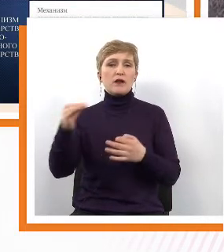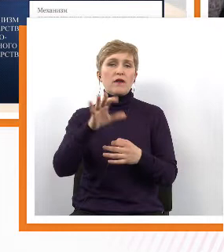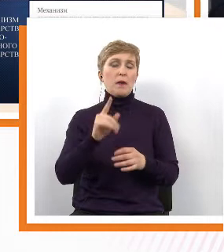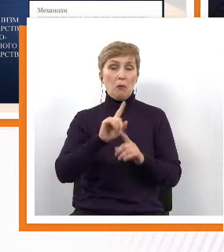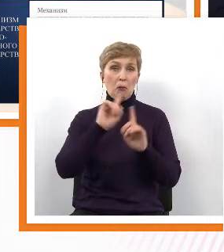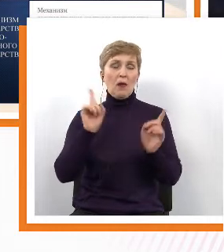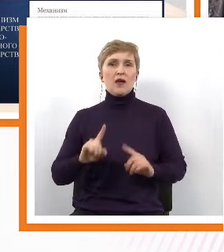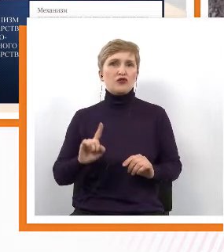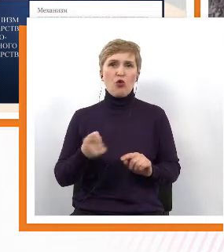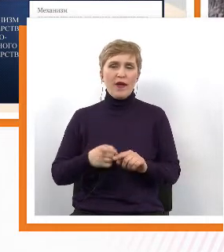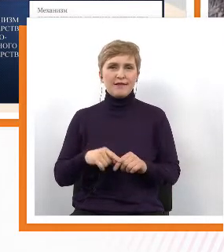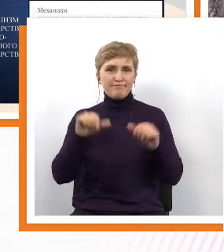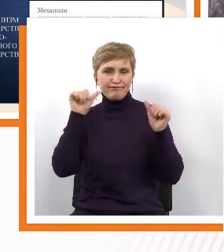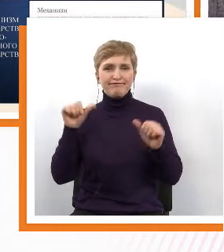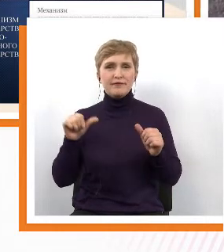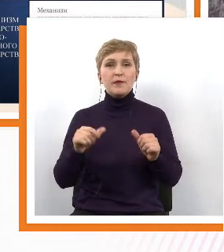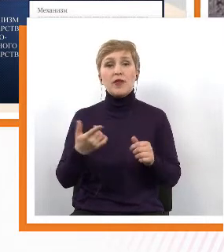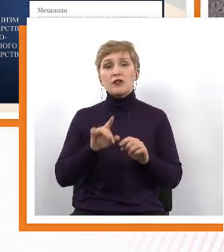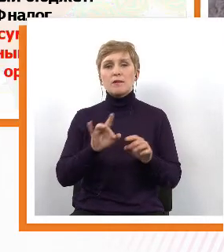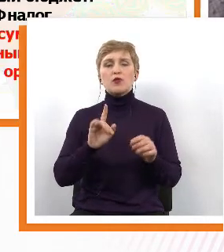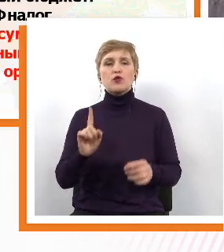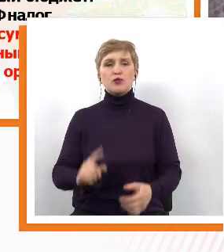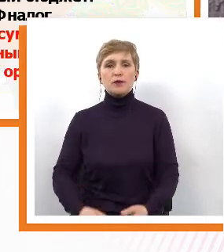диковина. Я сейчас объясню, почему.